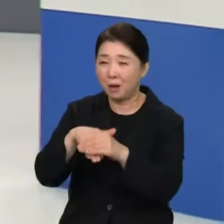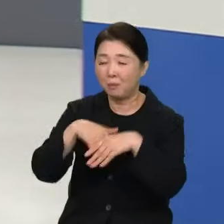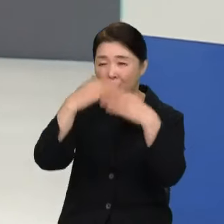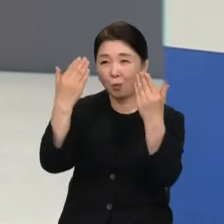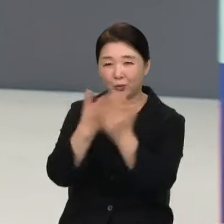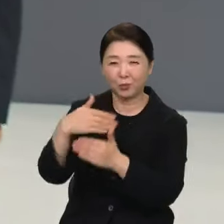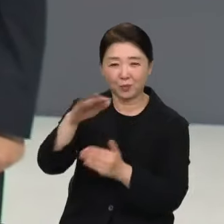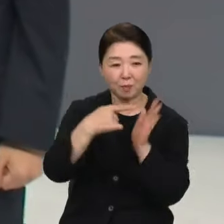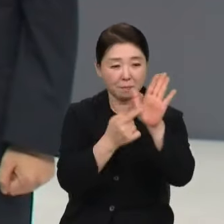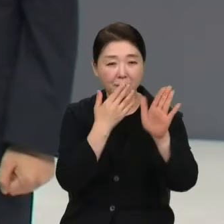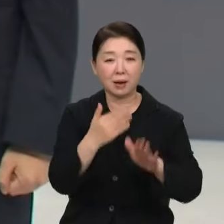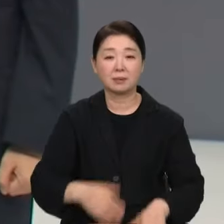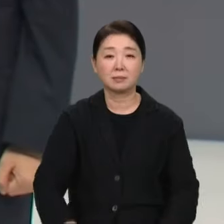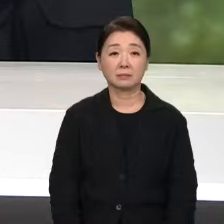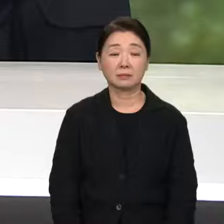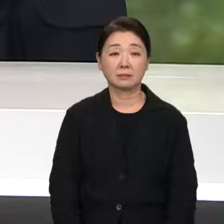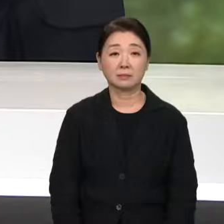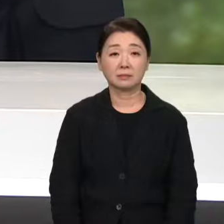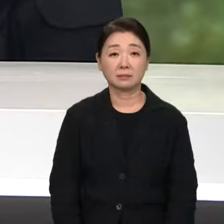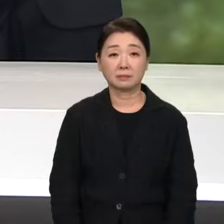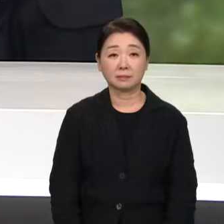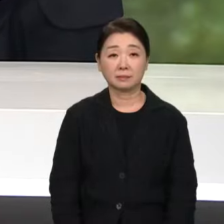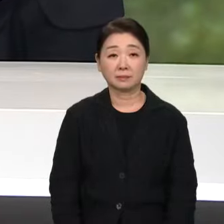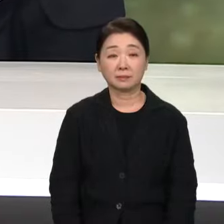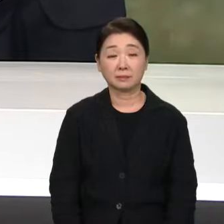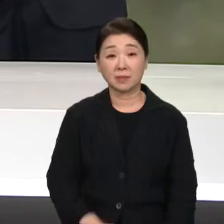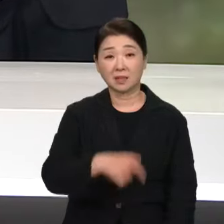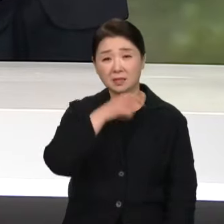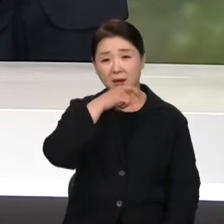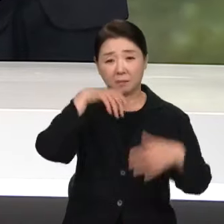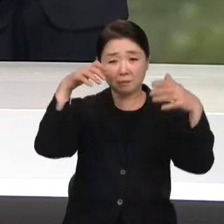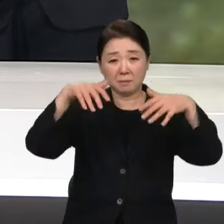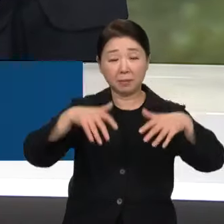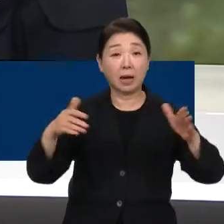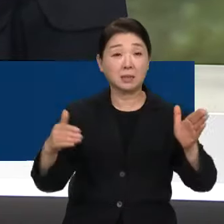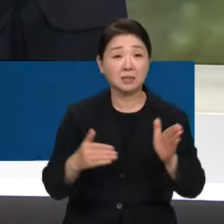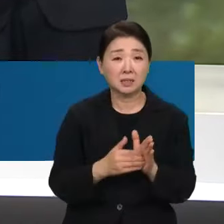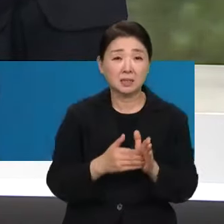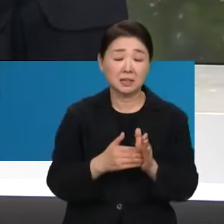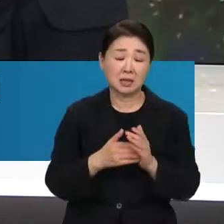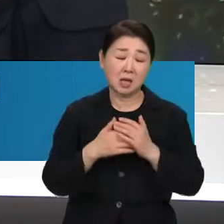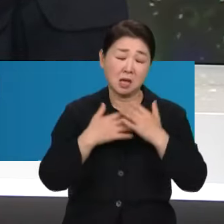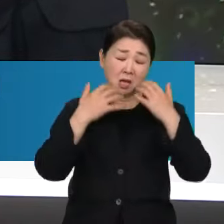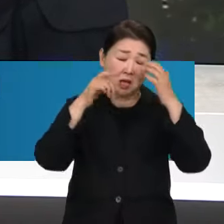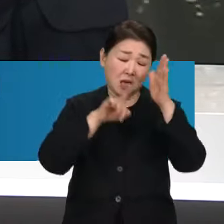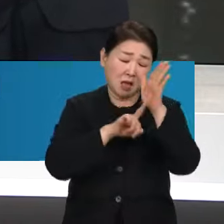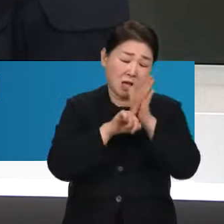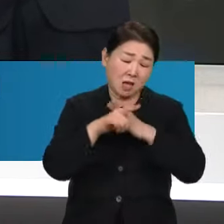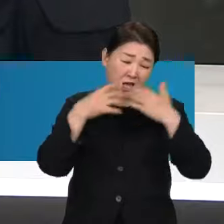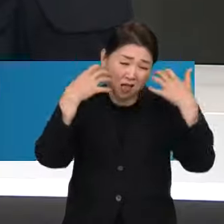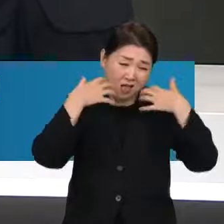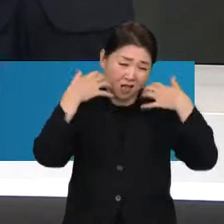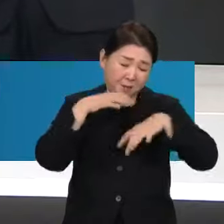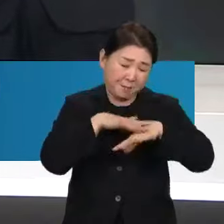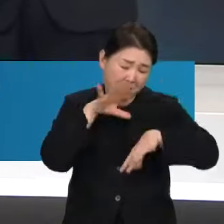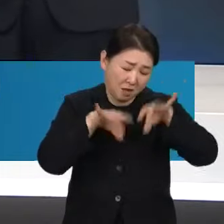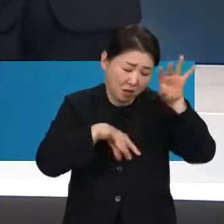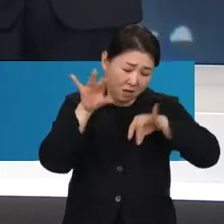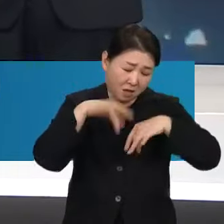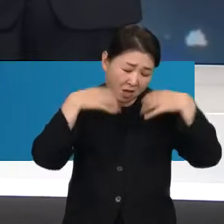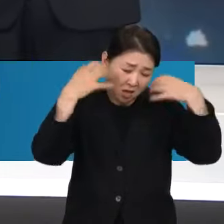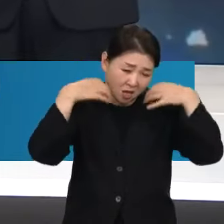JTBC 최규진입니다. 네, 다음 소식입니다. 장마는 끝났지만 기온과 습도 모두 높은 말 그대로 찜통 더위가 이어지고